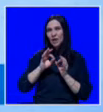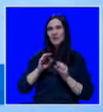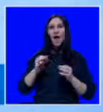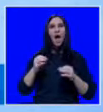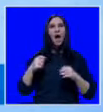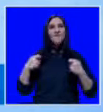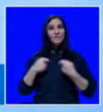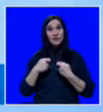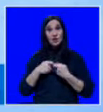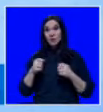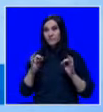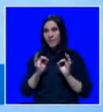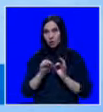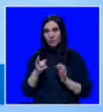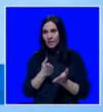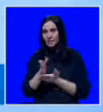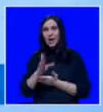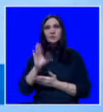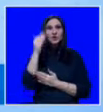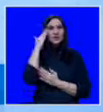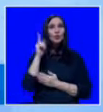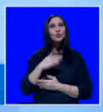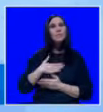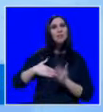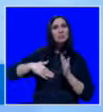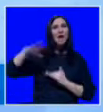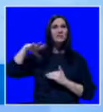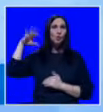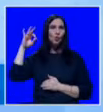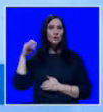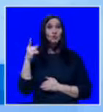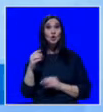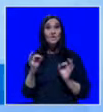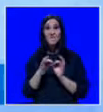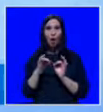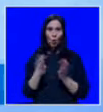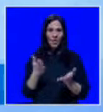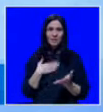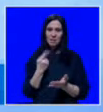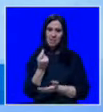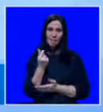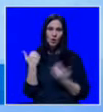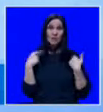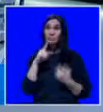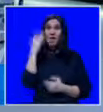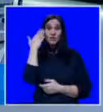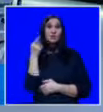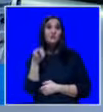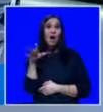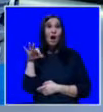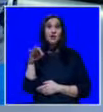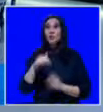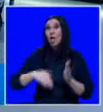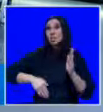всички в страната, което има най-високо качество и това е доказано. Този факултет има най-малко кандидати. Той не е виновен за това.